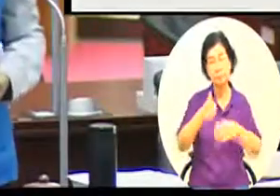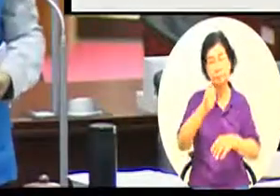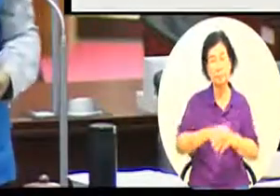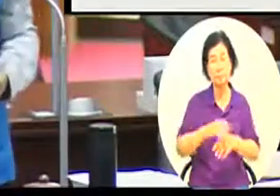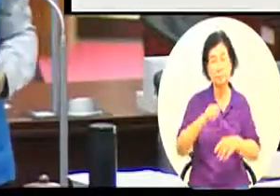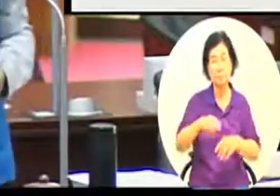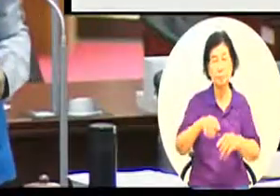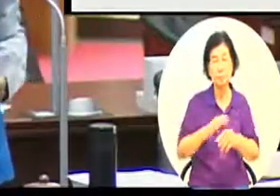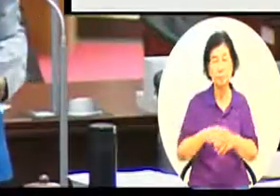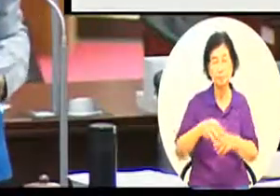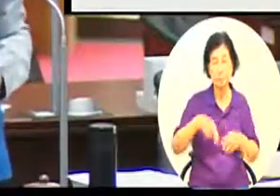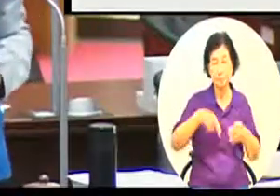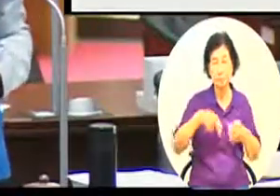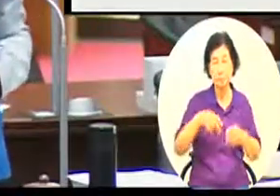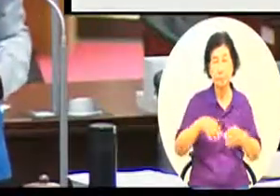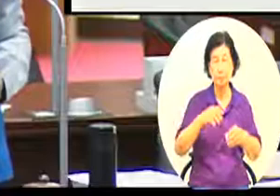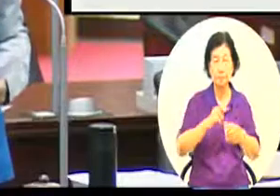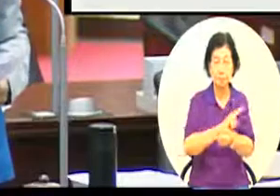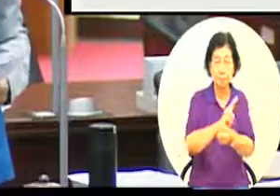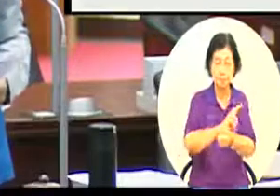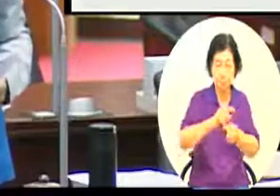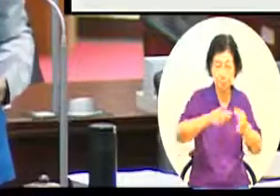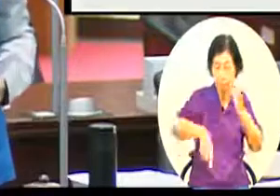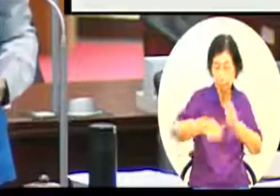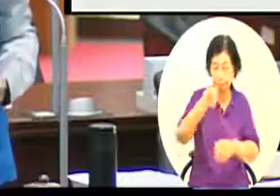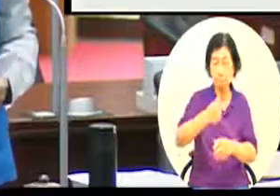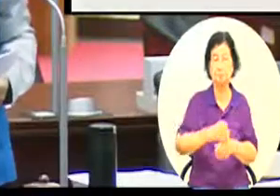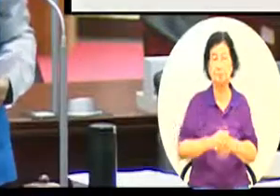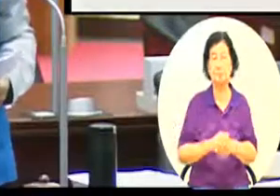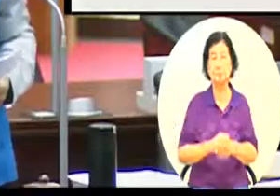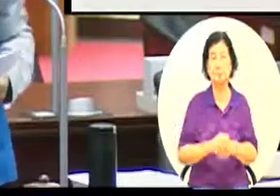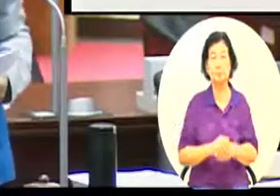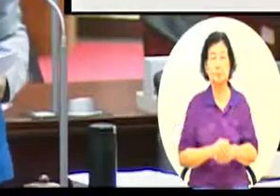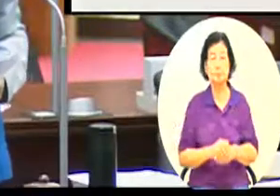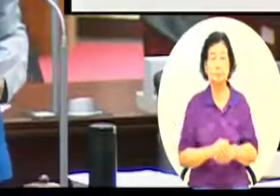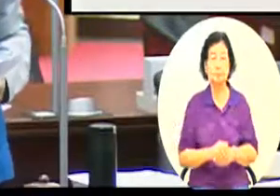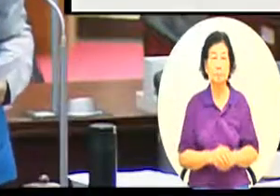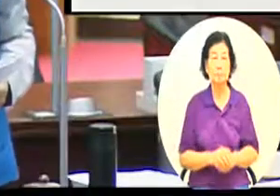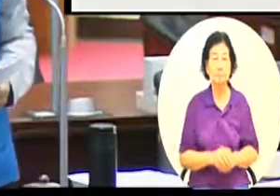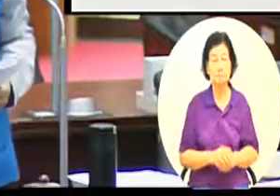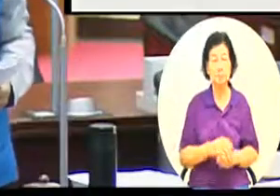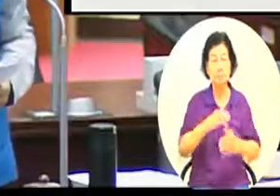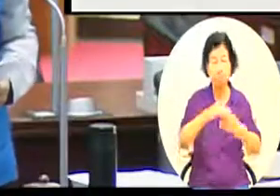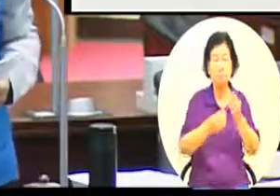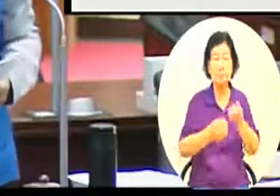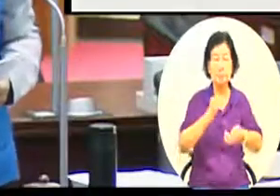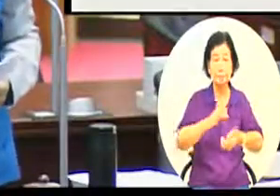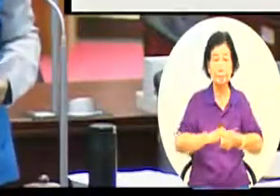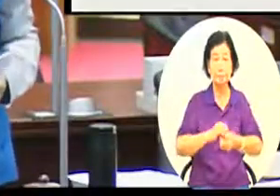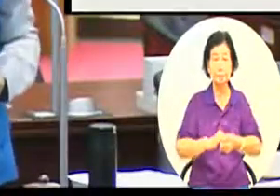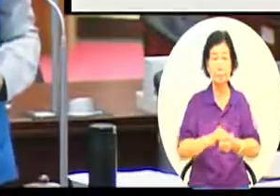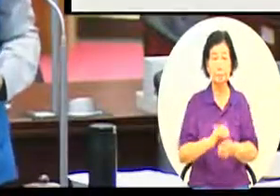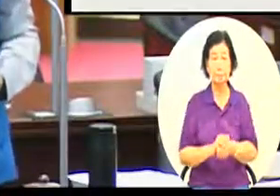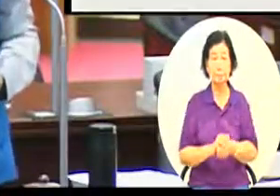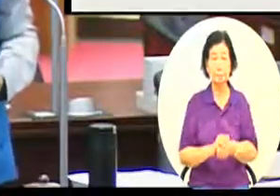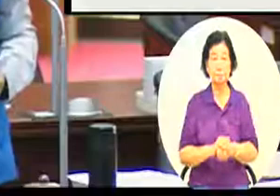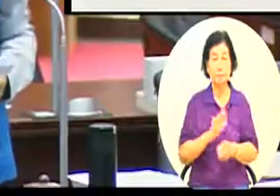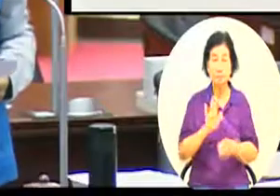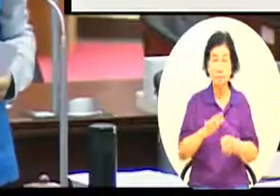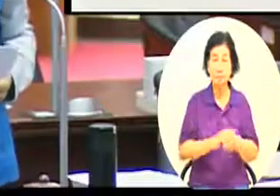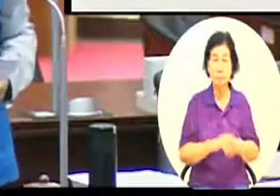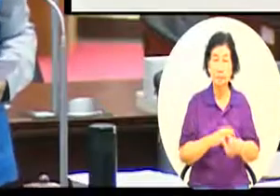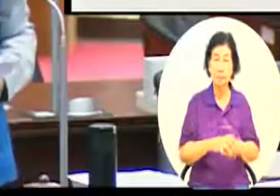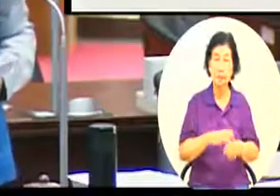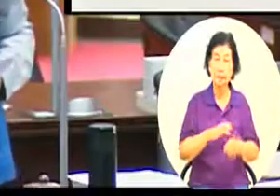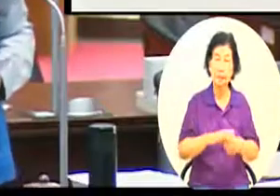院长李先前都表示、僵硬化的规定、应该要有弹性、